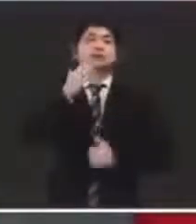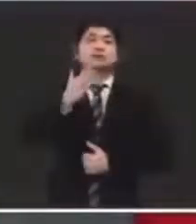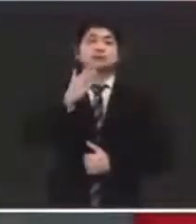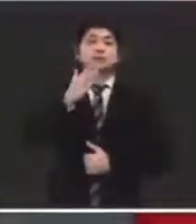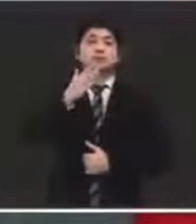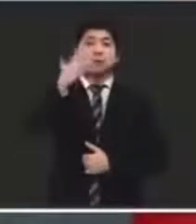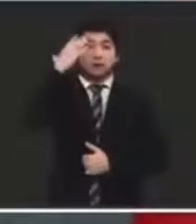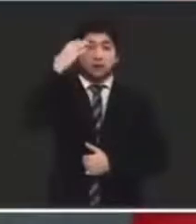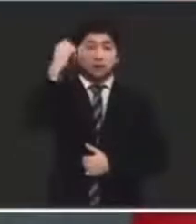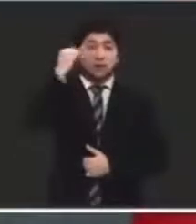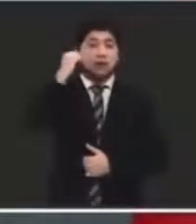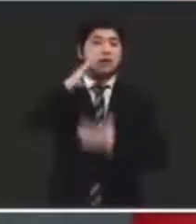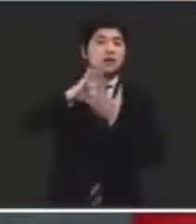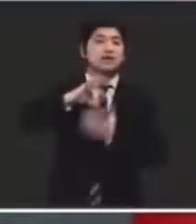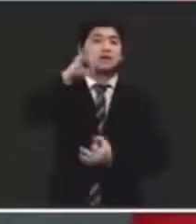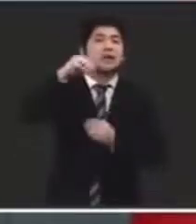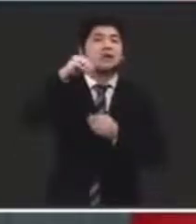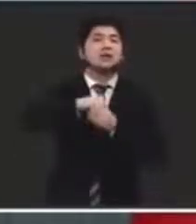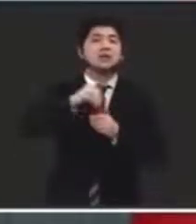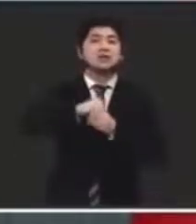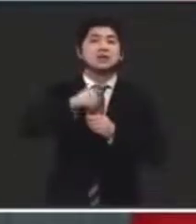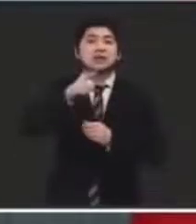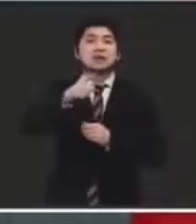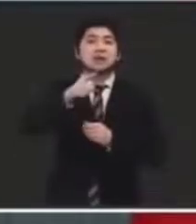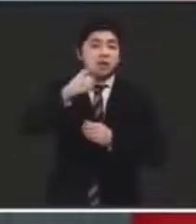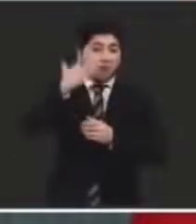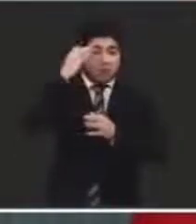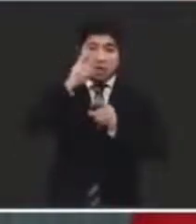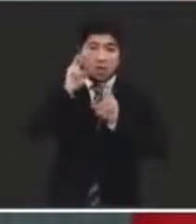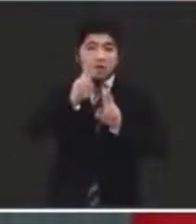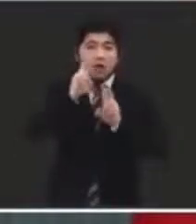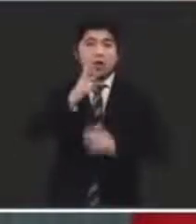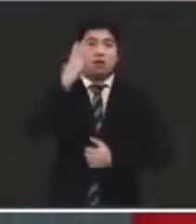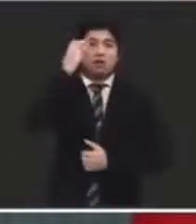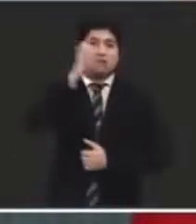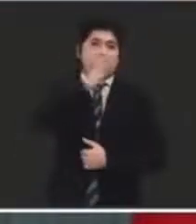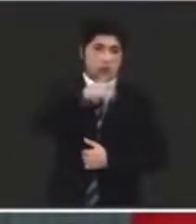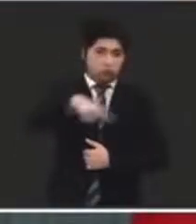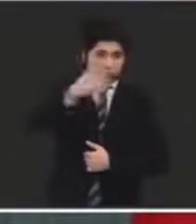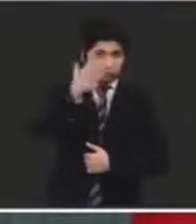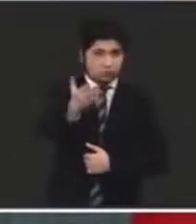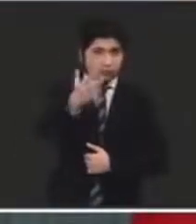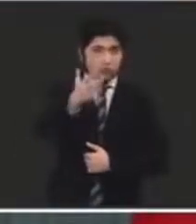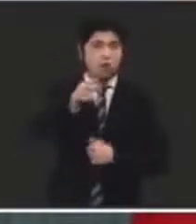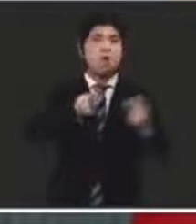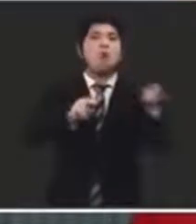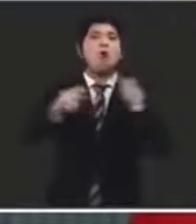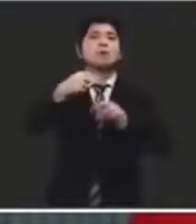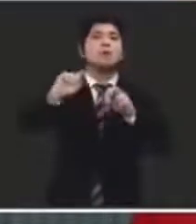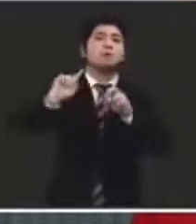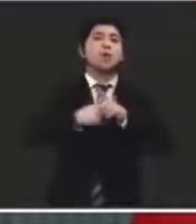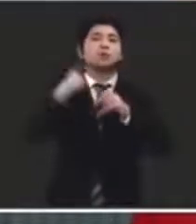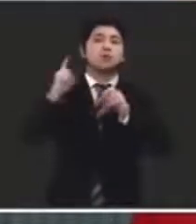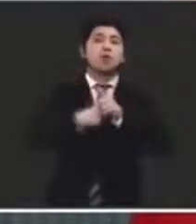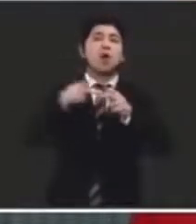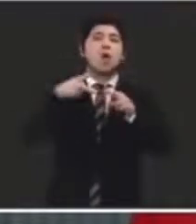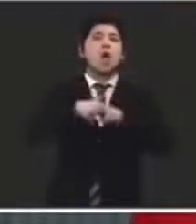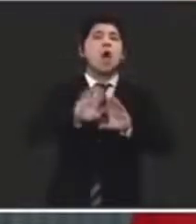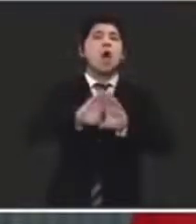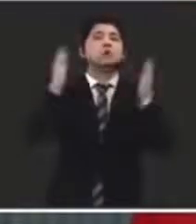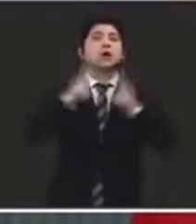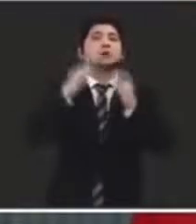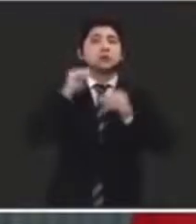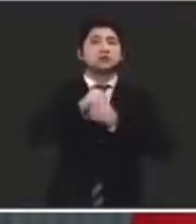hafızayı Beşer İsyan ile malumdur biliyorsunuz Ulaştırma projelerimizin açılışlarını